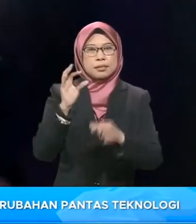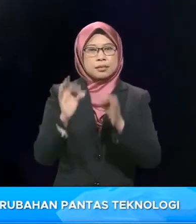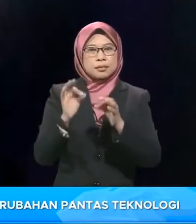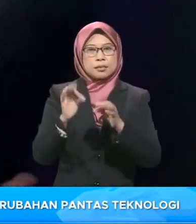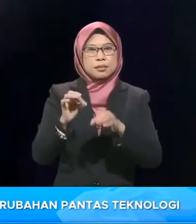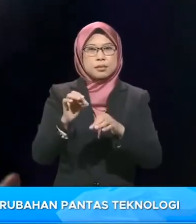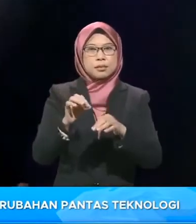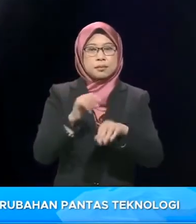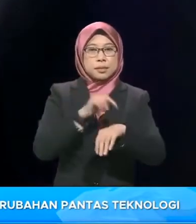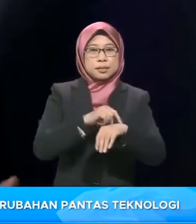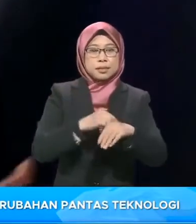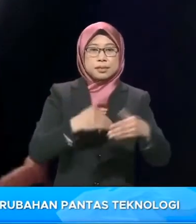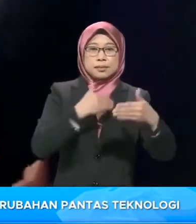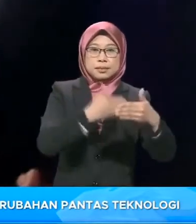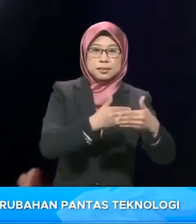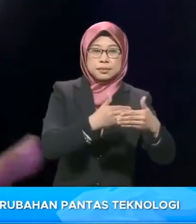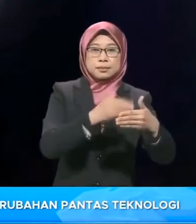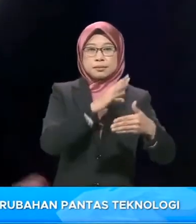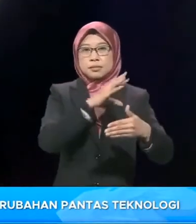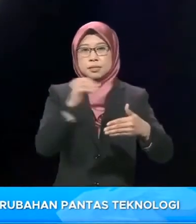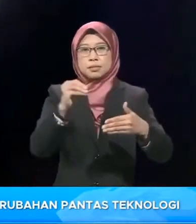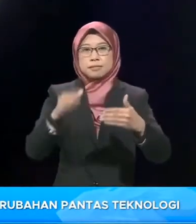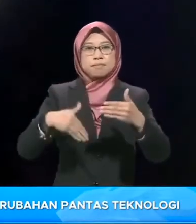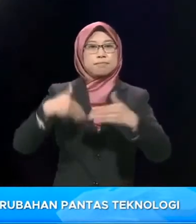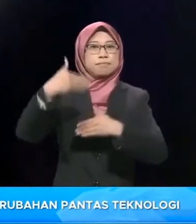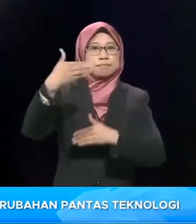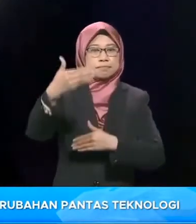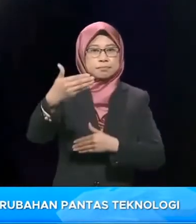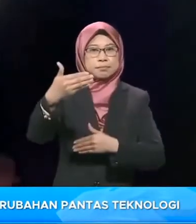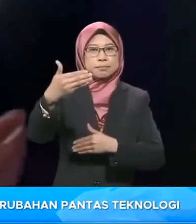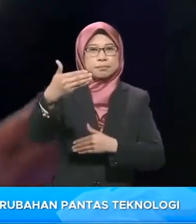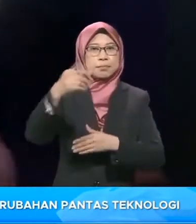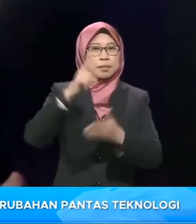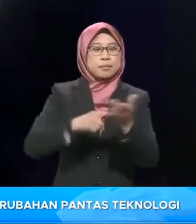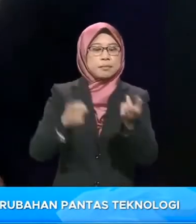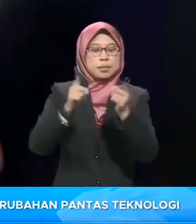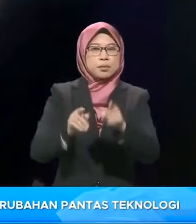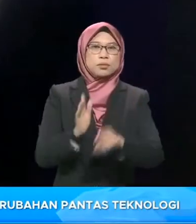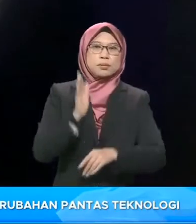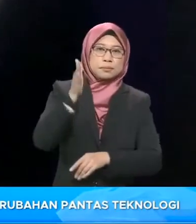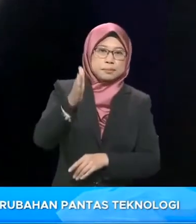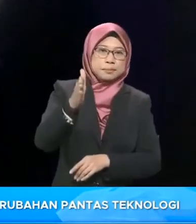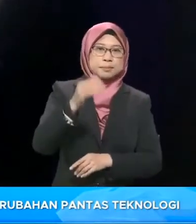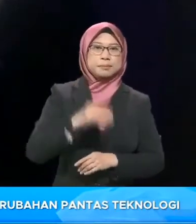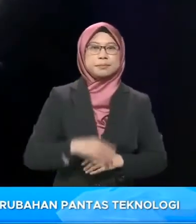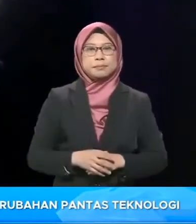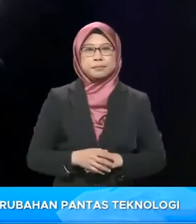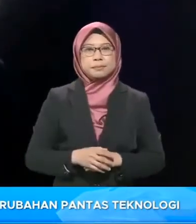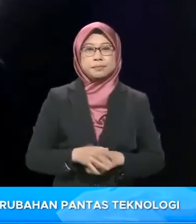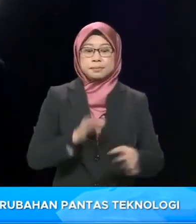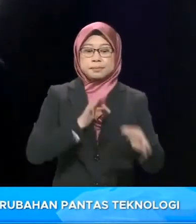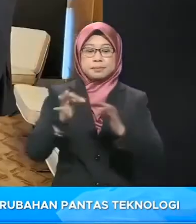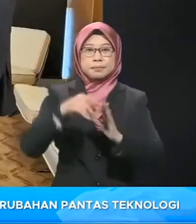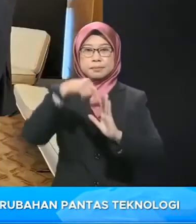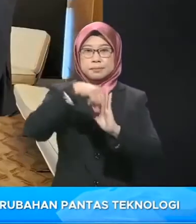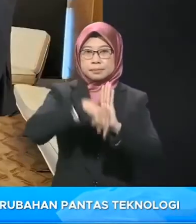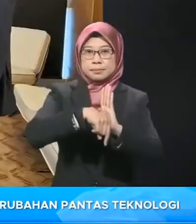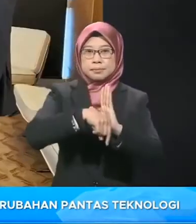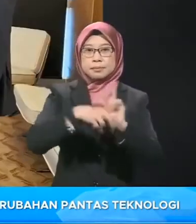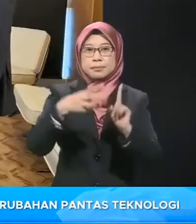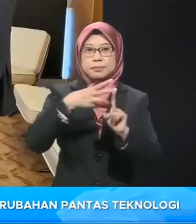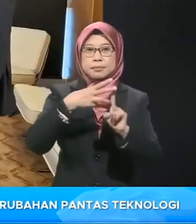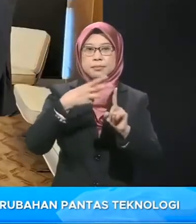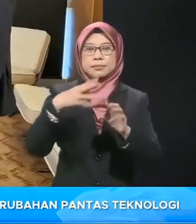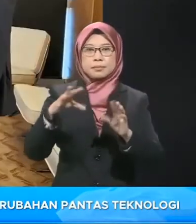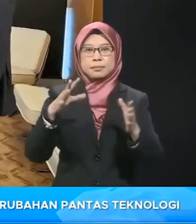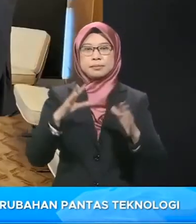but also the trend, what's going to happen in the near future. Menjelaskan lebih lanjut kepada Bernama